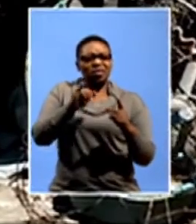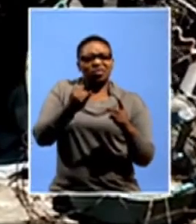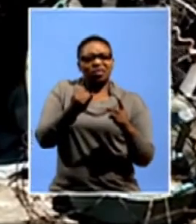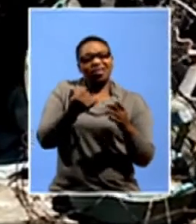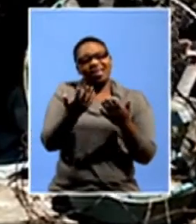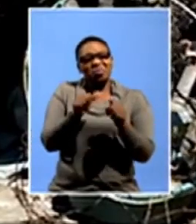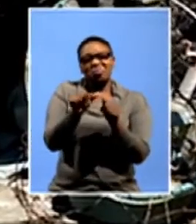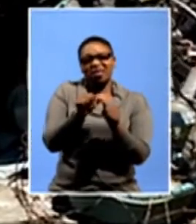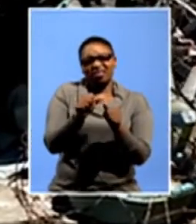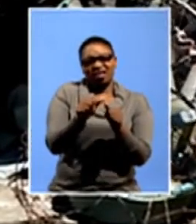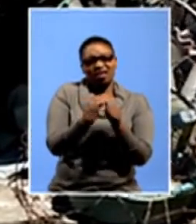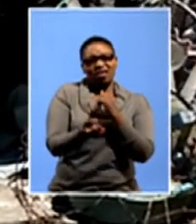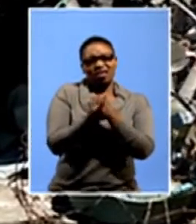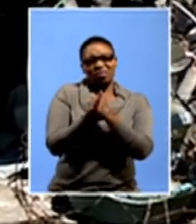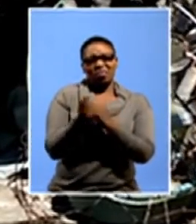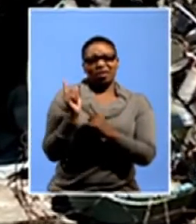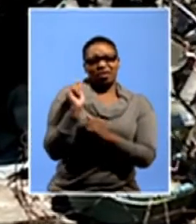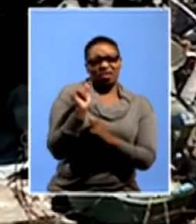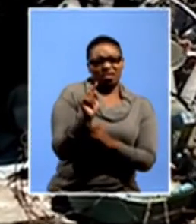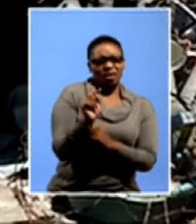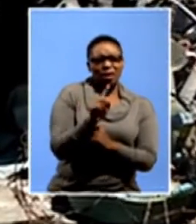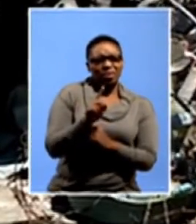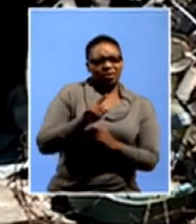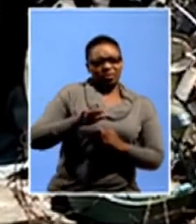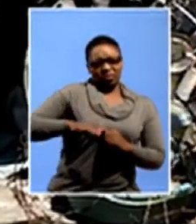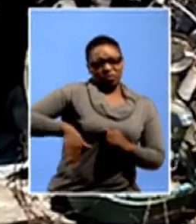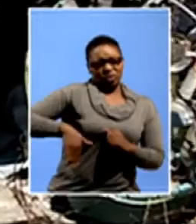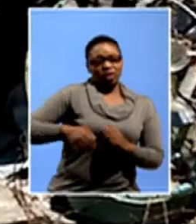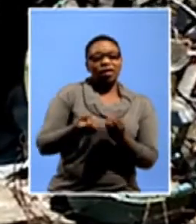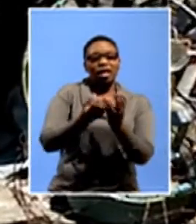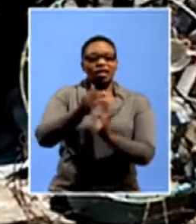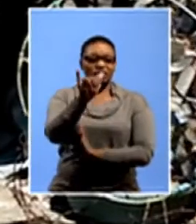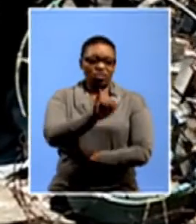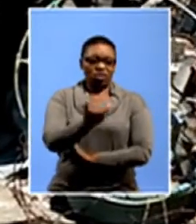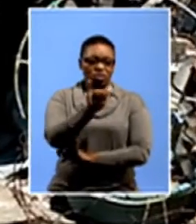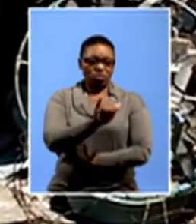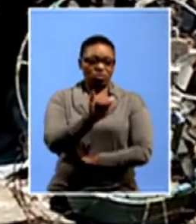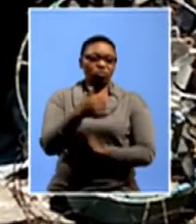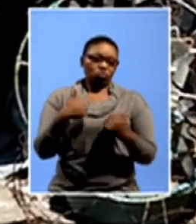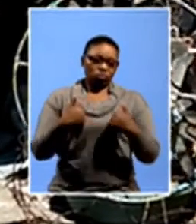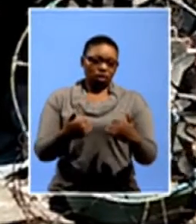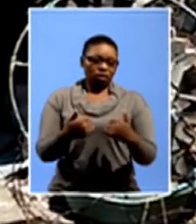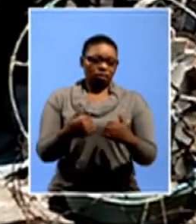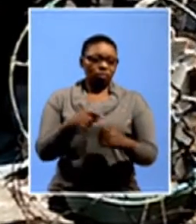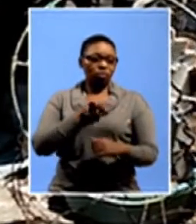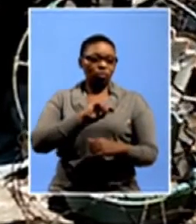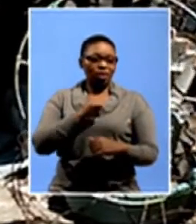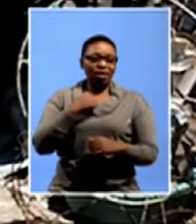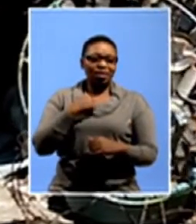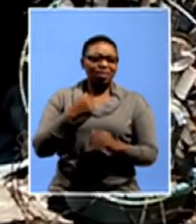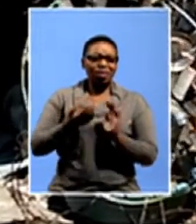Want voor de tweede fase zal hij misschien nog beter raken. Waarom geel is het